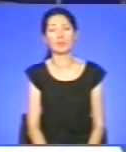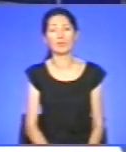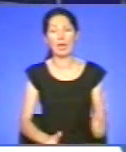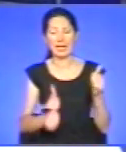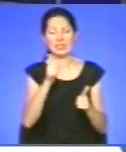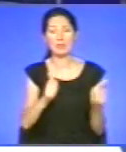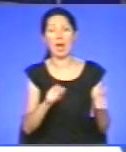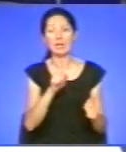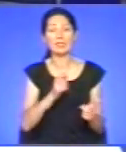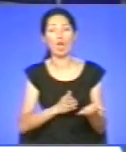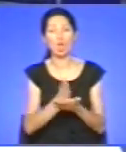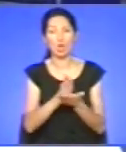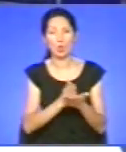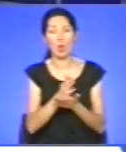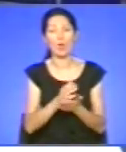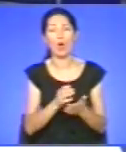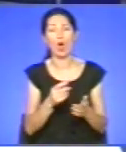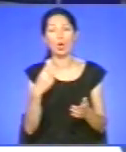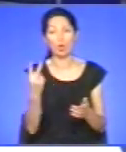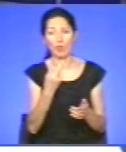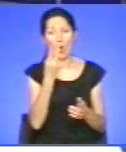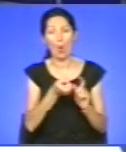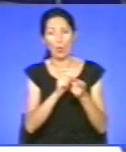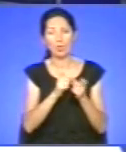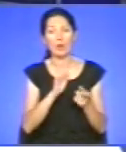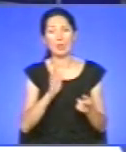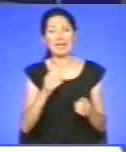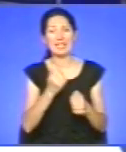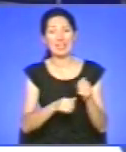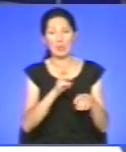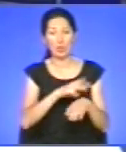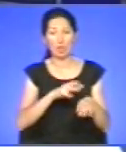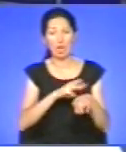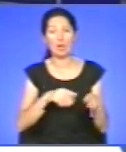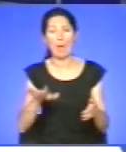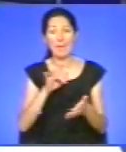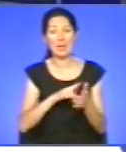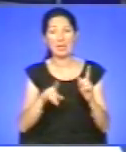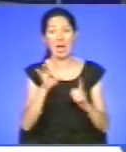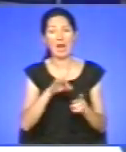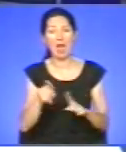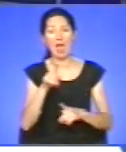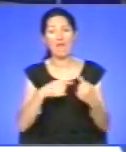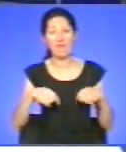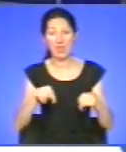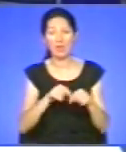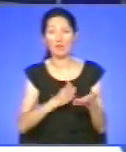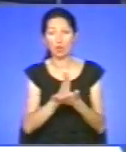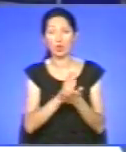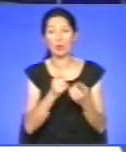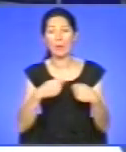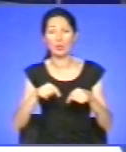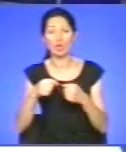Змагання зі службового двоборства відбулися серед правоохоронців міськрай відділів області, служб та підрозділів управління.